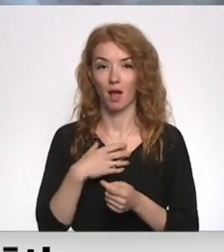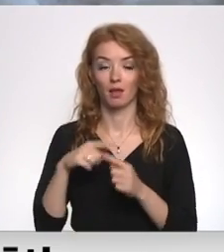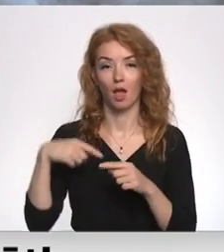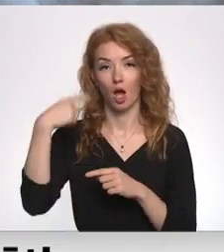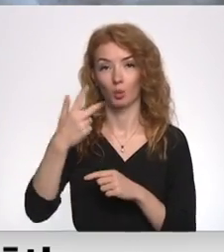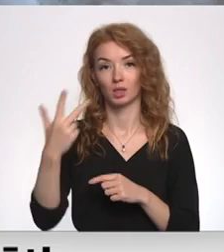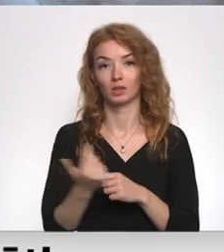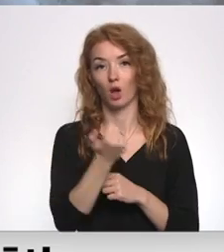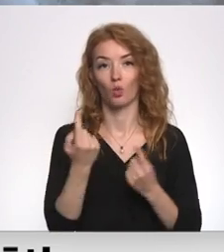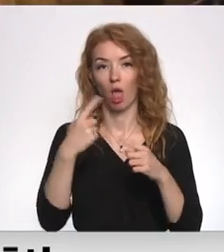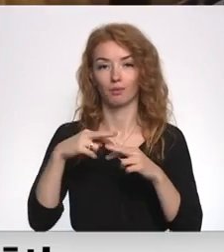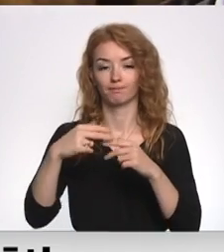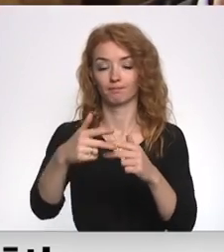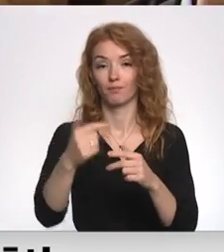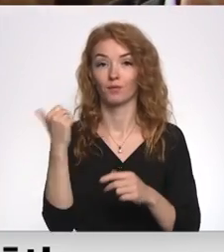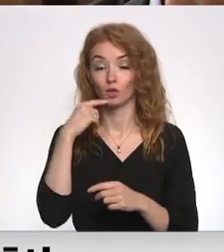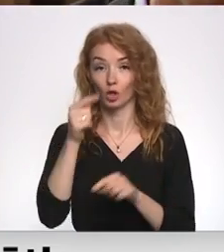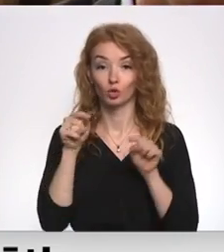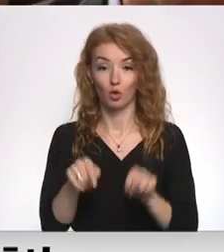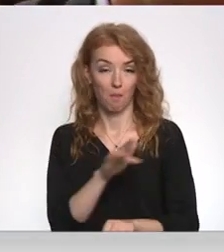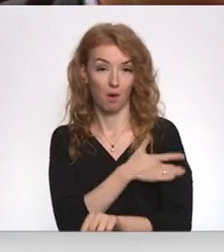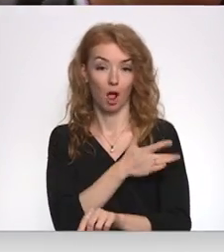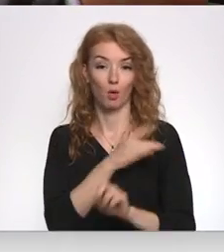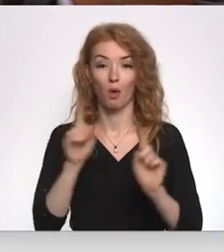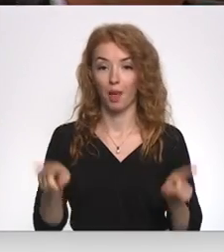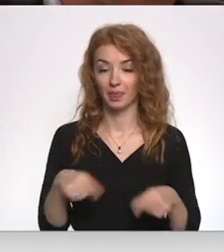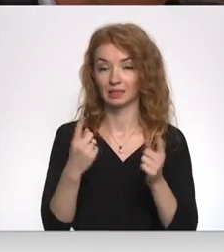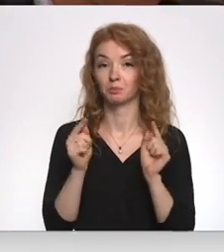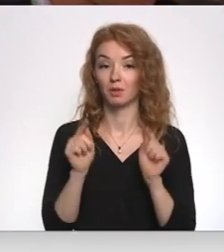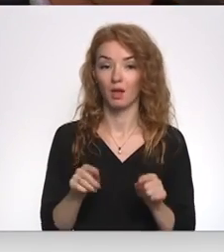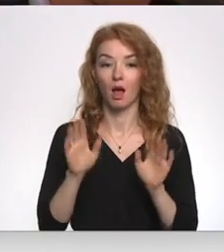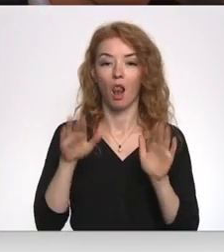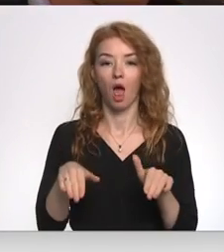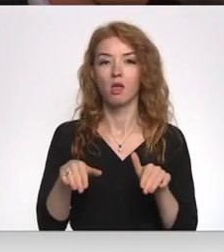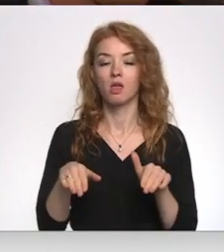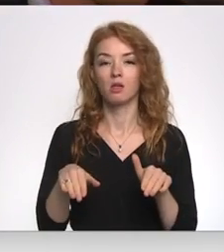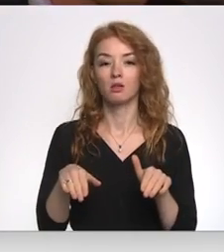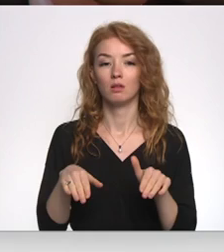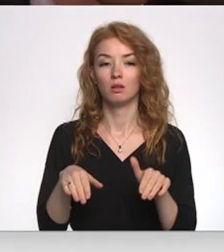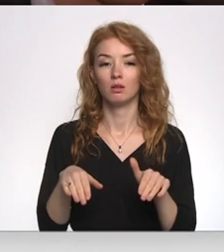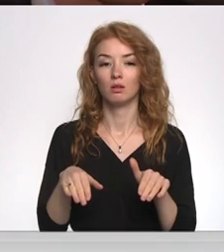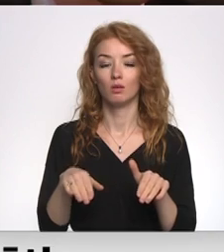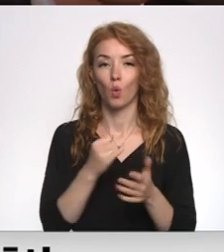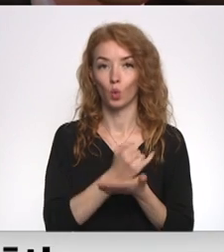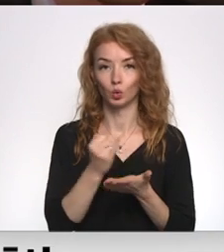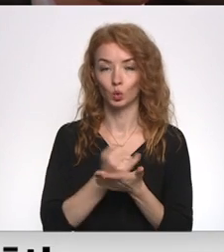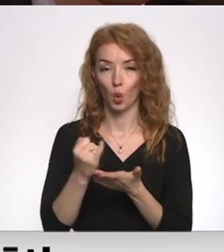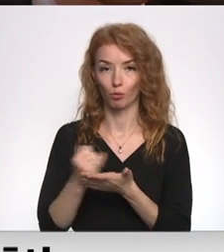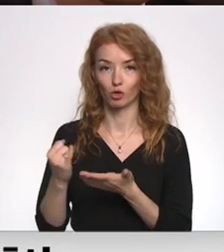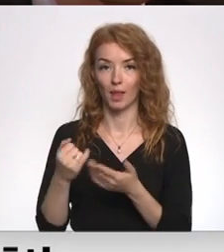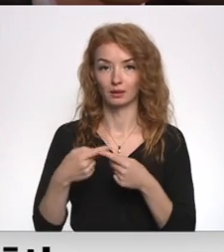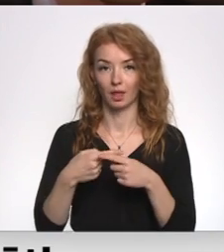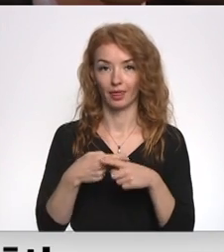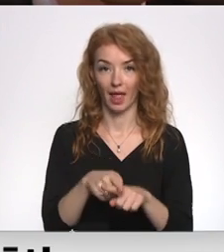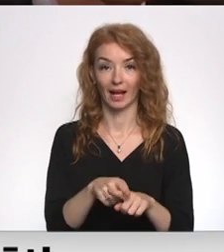nākamos trīs gadus. Mēs noteikti šo pakalpojumu attīstīsim tā, lai šīs uzkopšanas